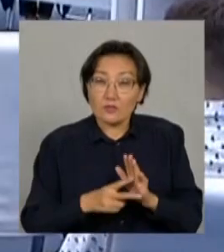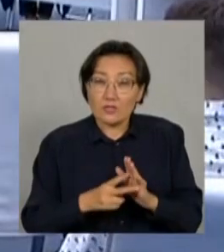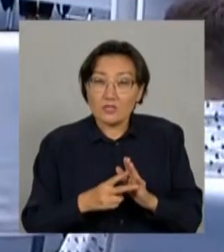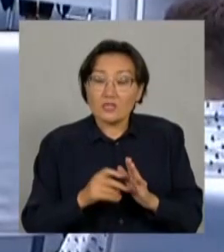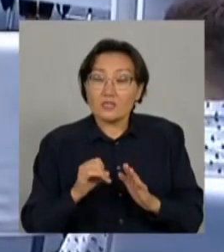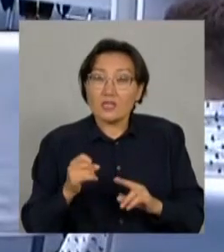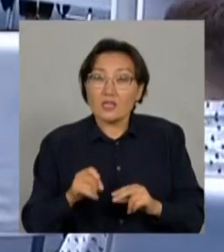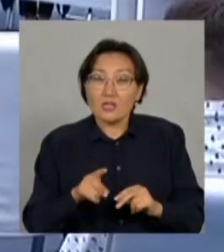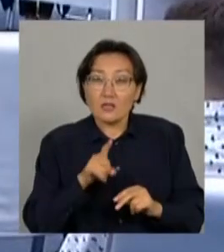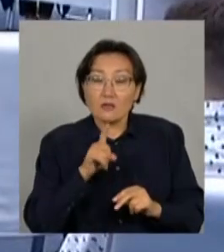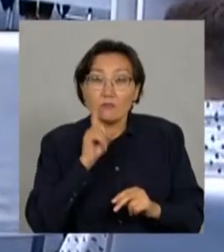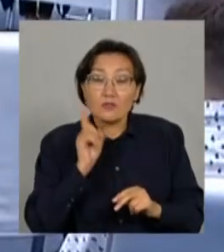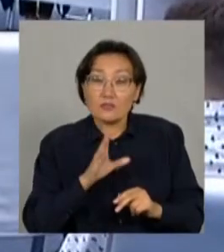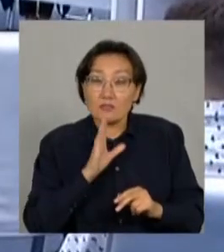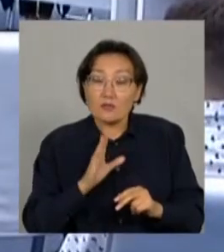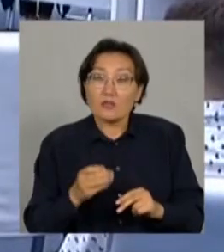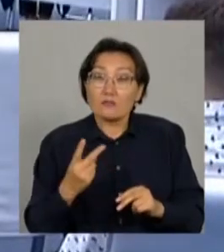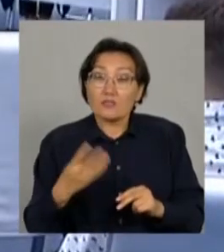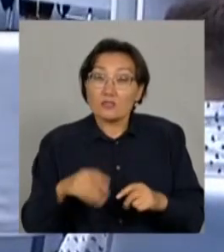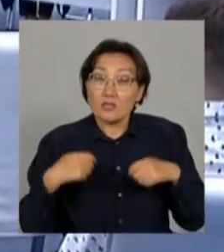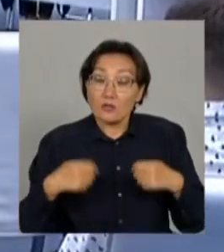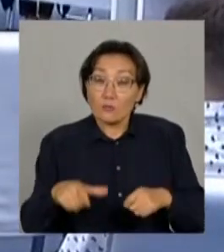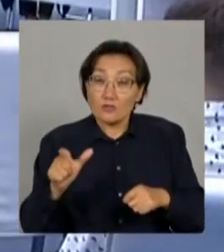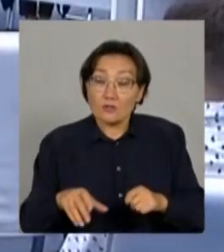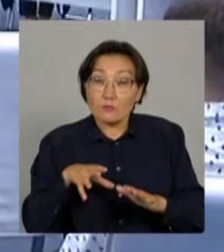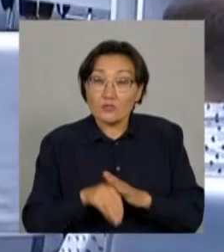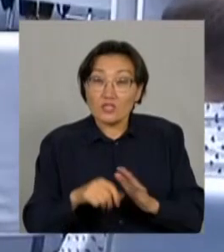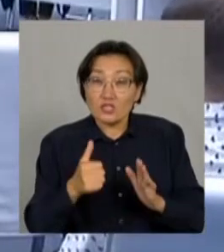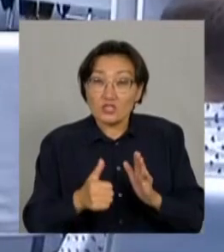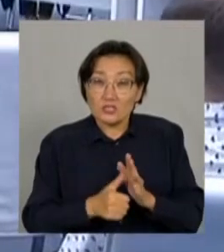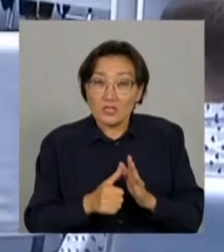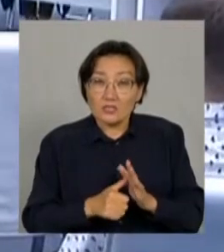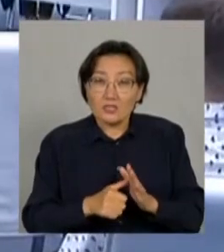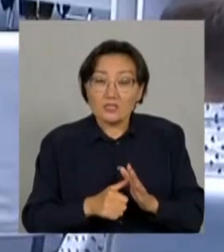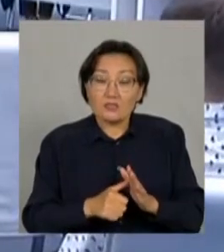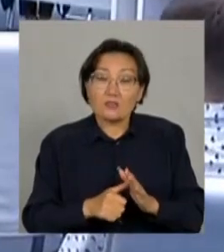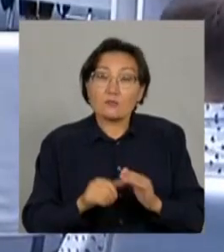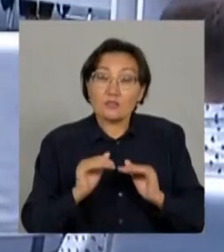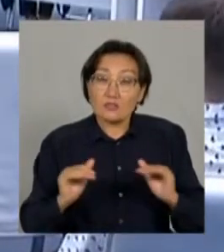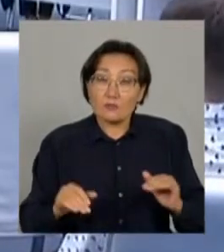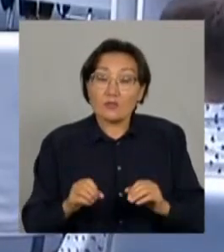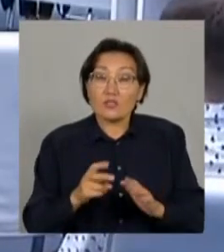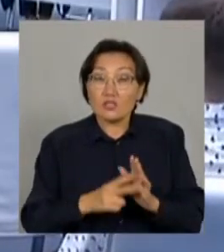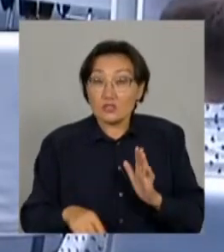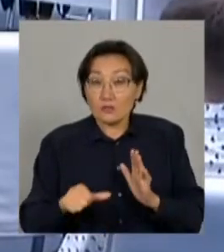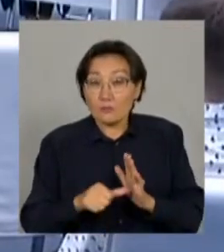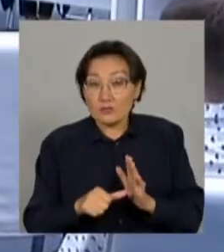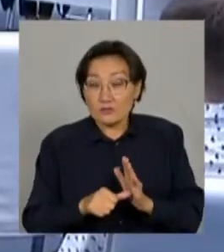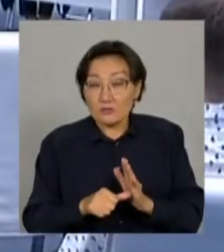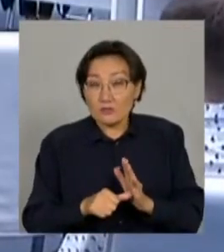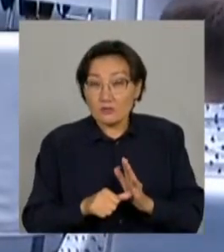несовершеннолетних, 24 за торговлю людьми, в том числе 16 несовершеннолетними, и 67 фактов за сводничество